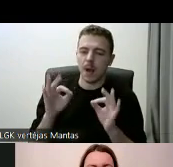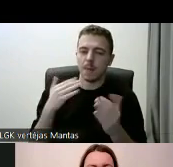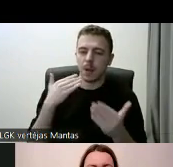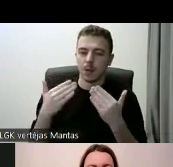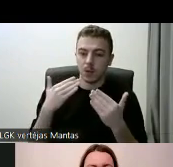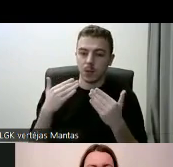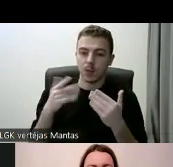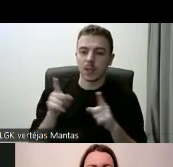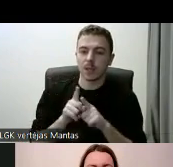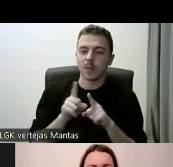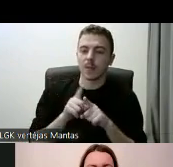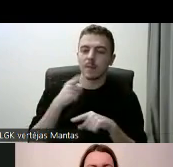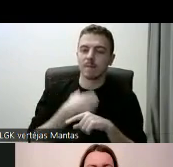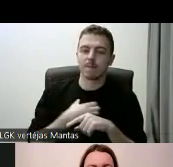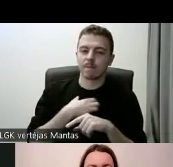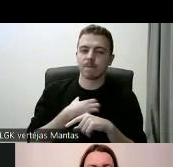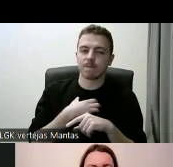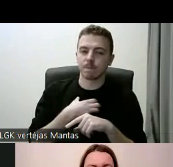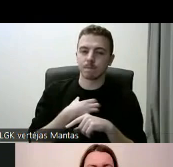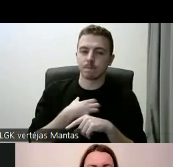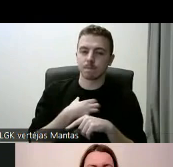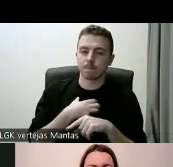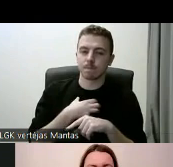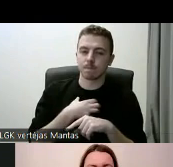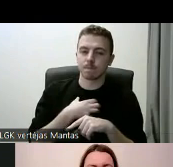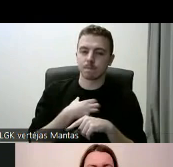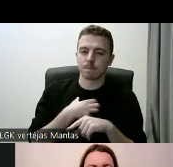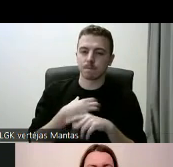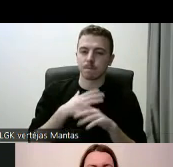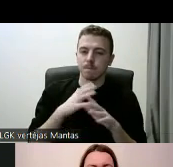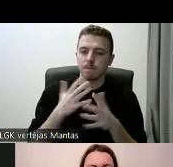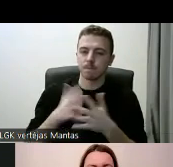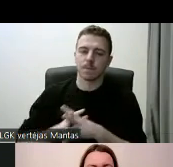jums reiškia. Taigi,